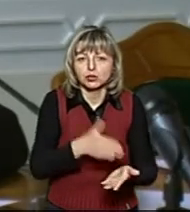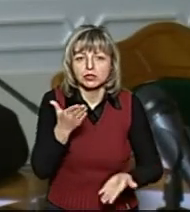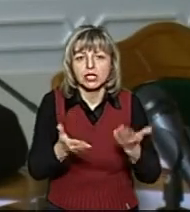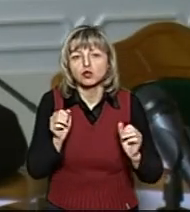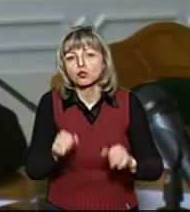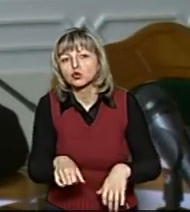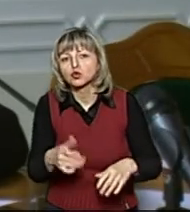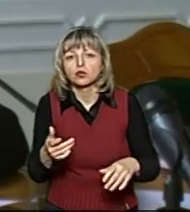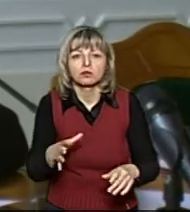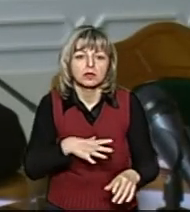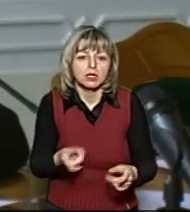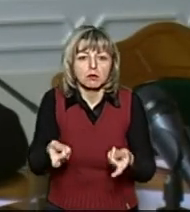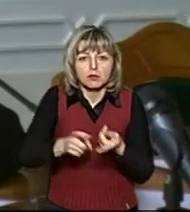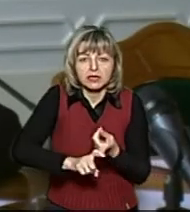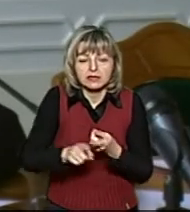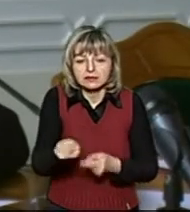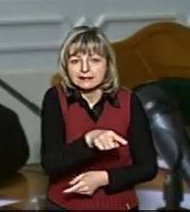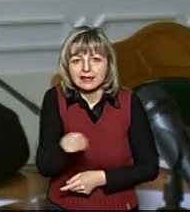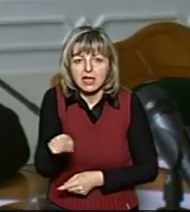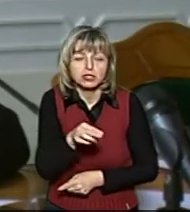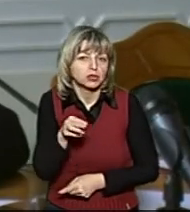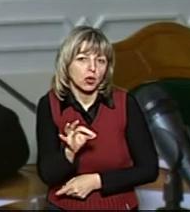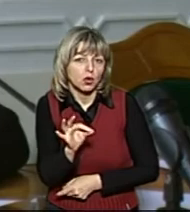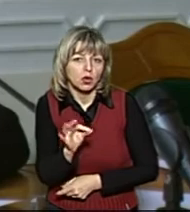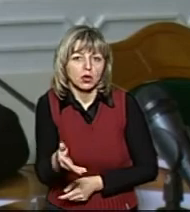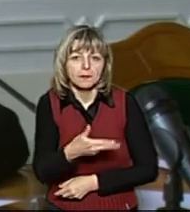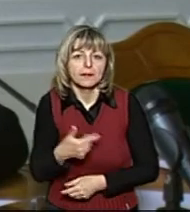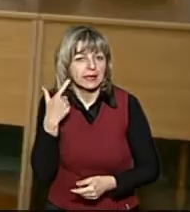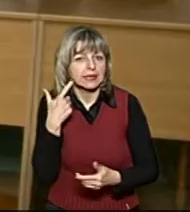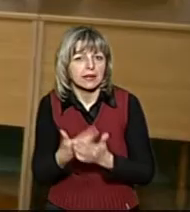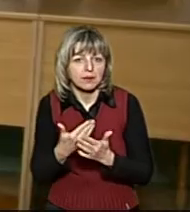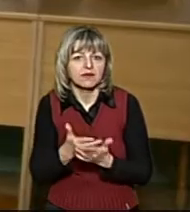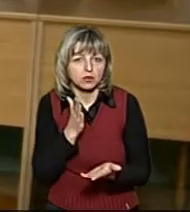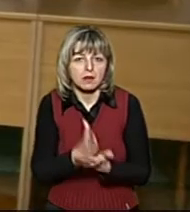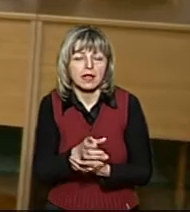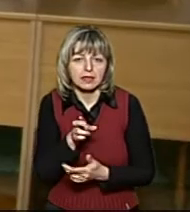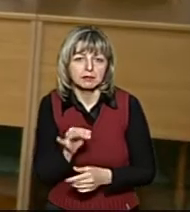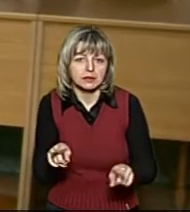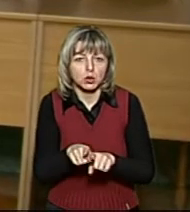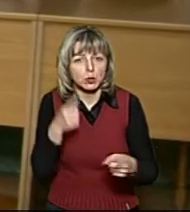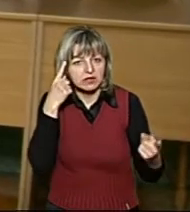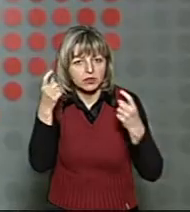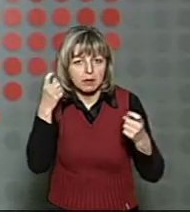можливо, десь би перетинались, звичайно, ми би, напевно, мали цю інформацію.